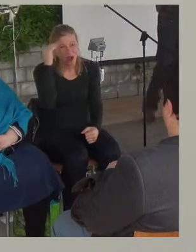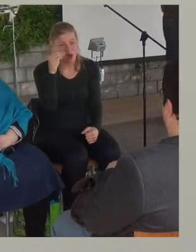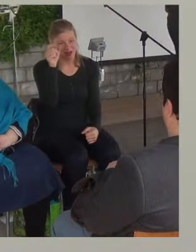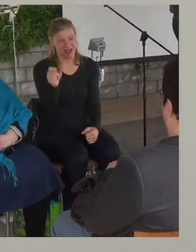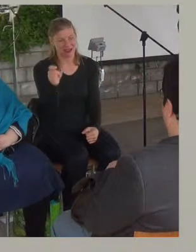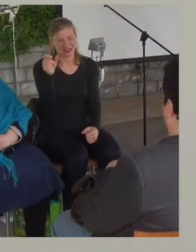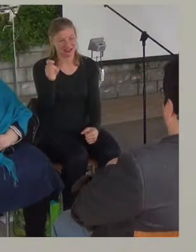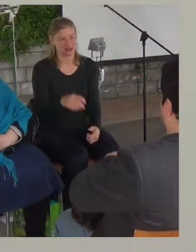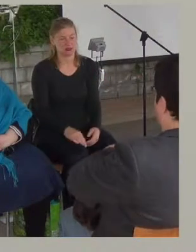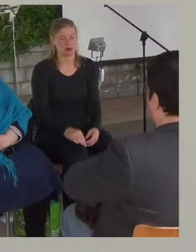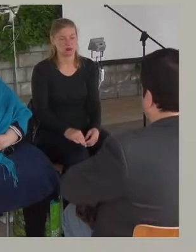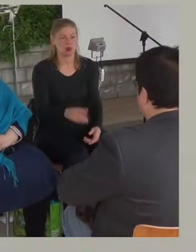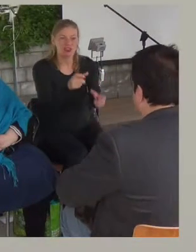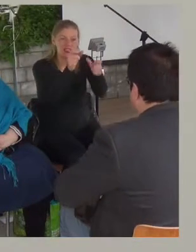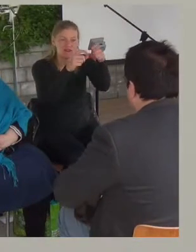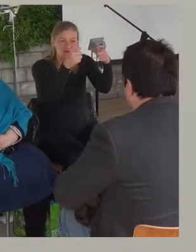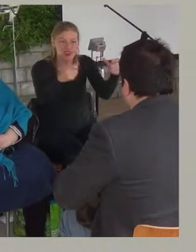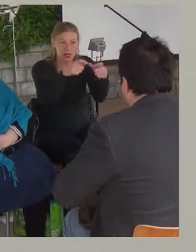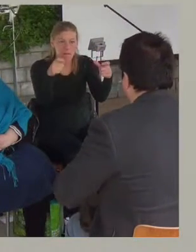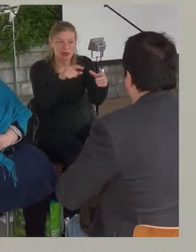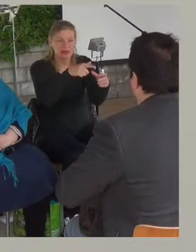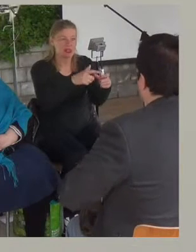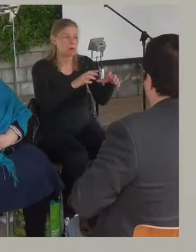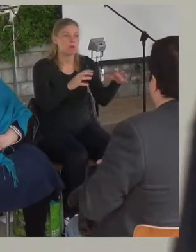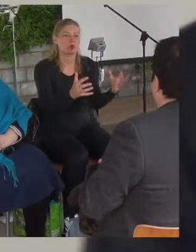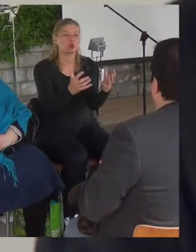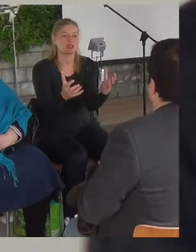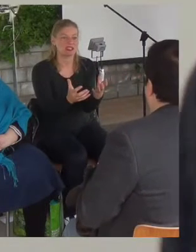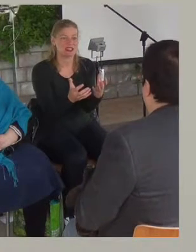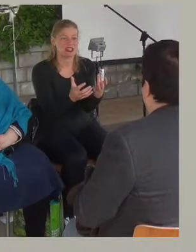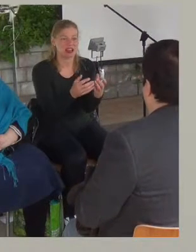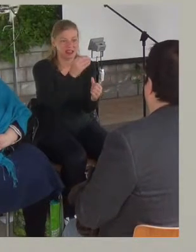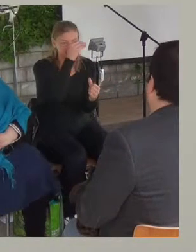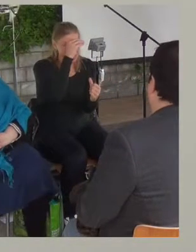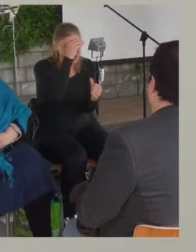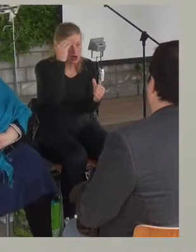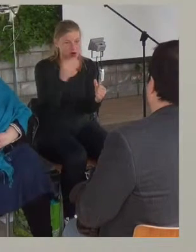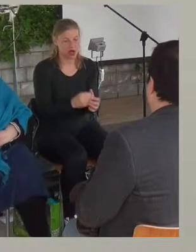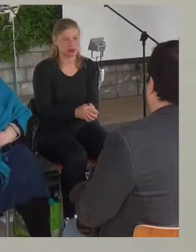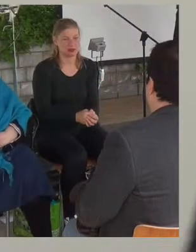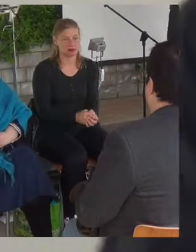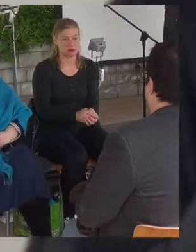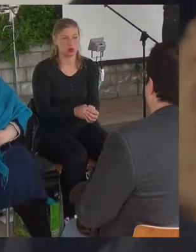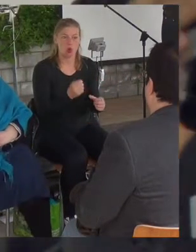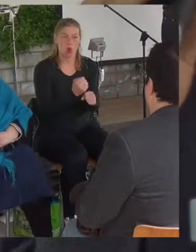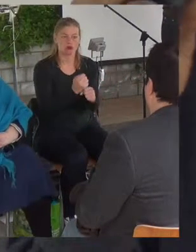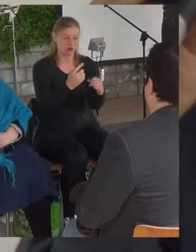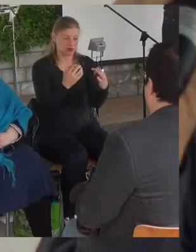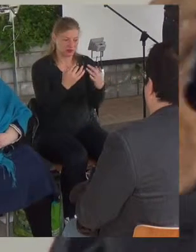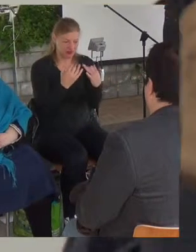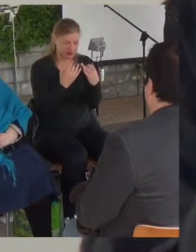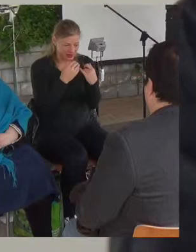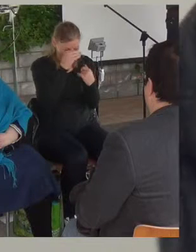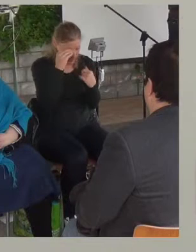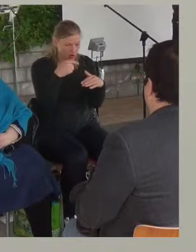installieren. Und vielfach werden wir krank, weil wir es unterstützen. Und das wird in Zukunft die Frage